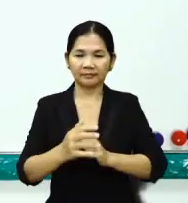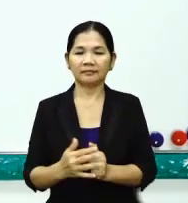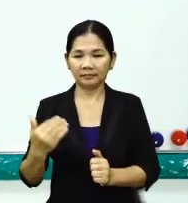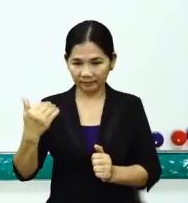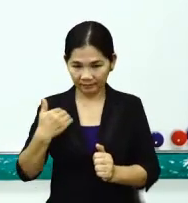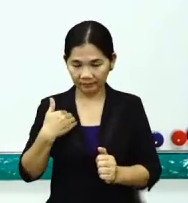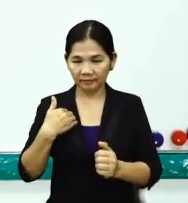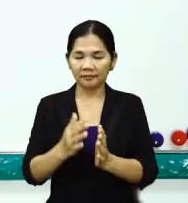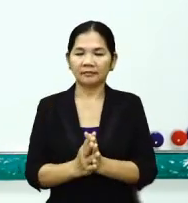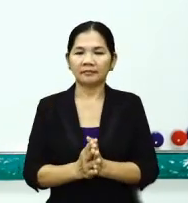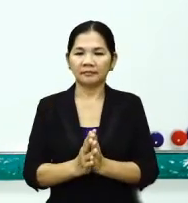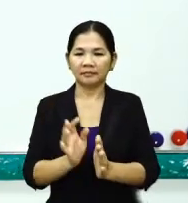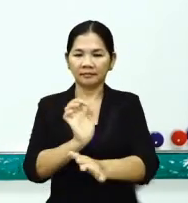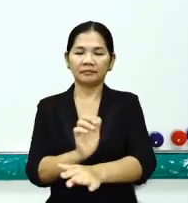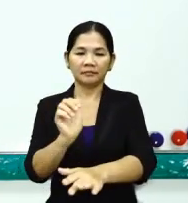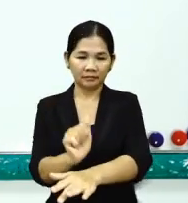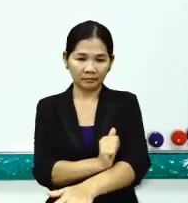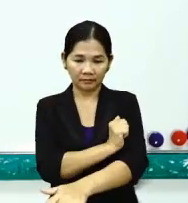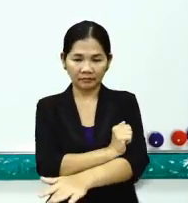niêng bàn triệt bế